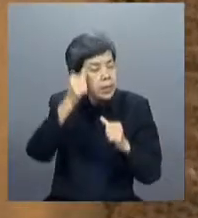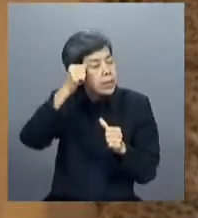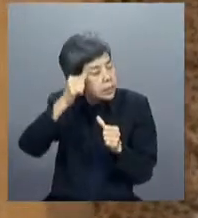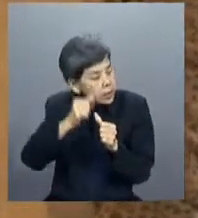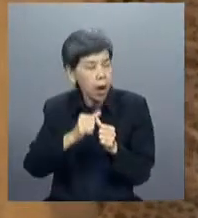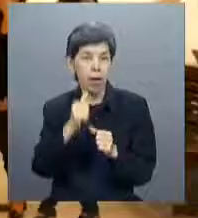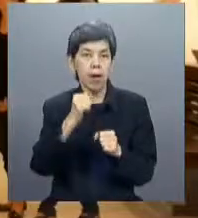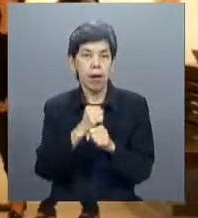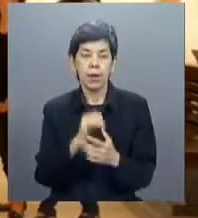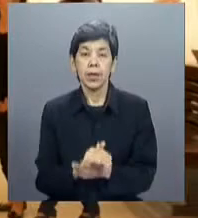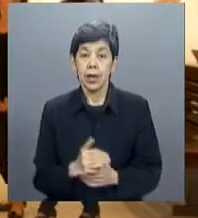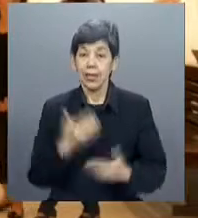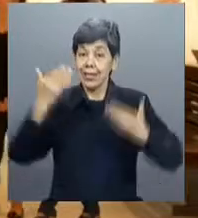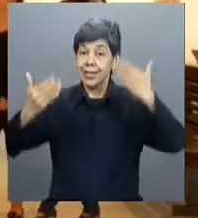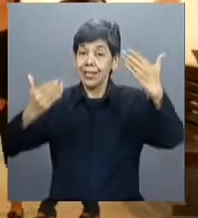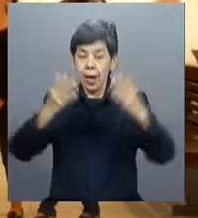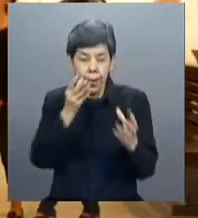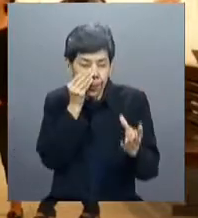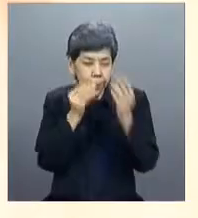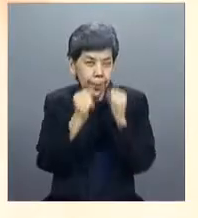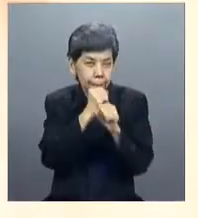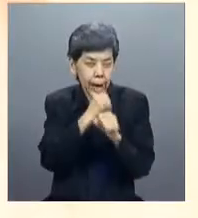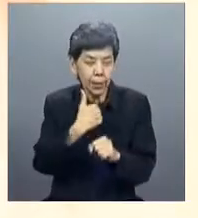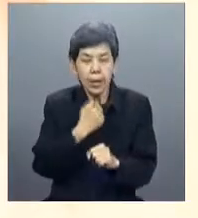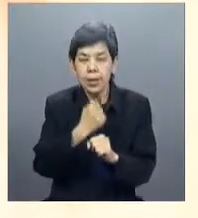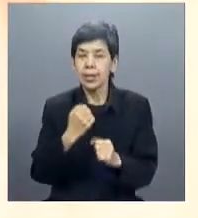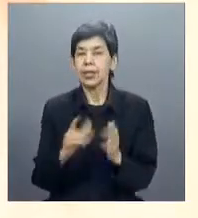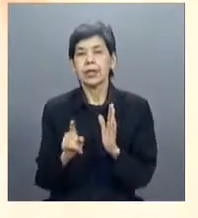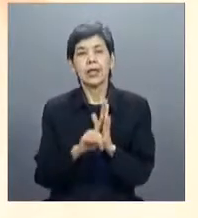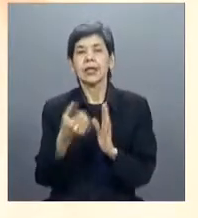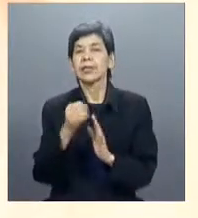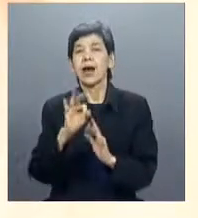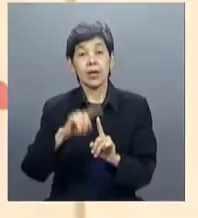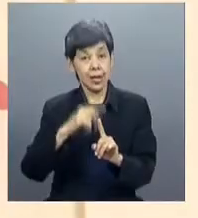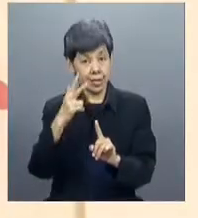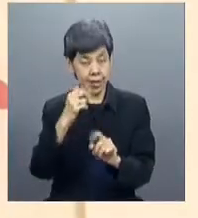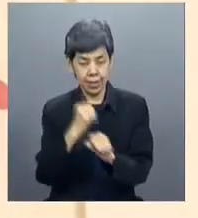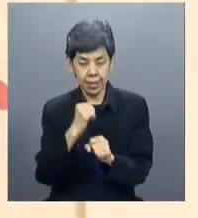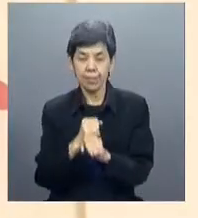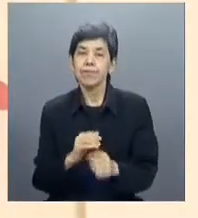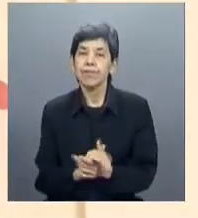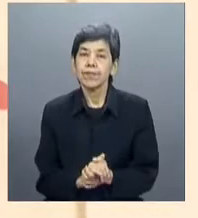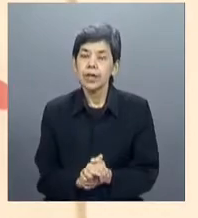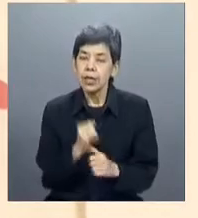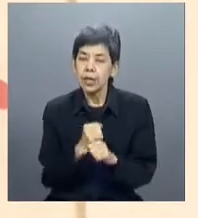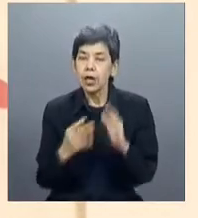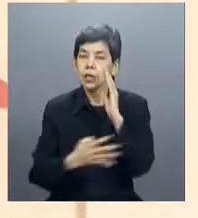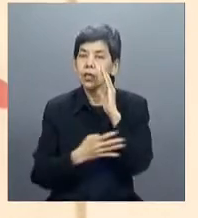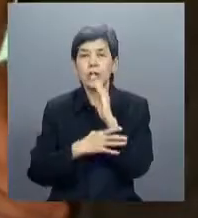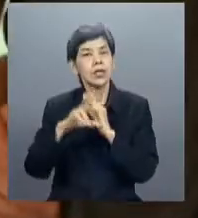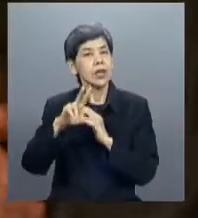ที่สร้างสรรค์นิทรรศการทีละเล็กทีละน้อยจะแสดงถึงวันที่19มีนาคมที่แคสเซียร์แกลเลอรี่สุขุมวิ